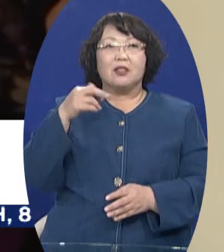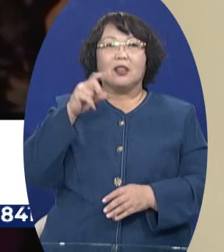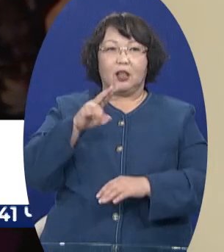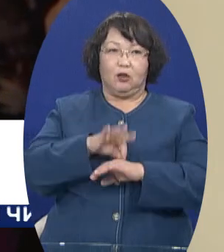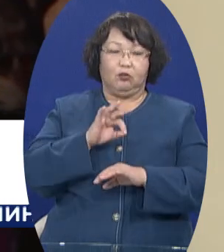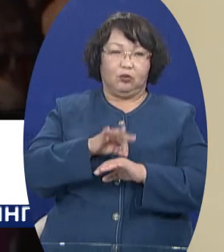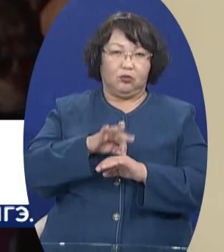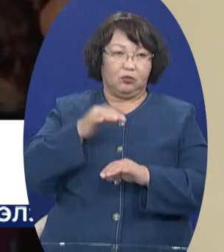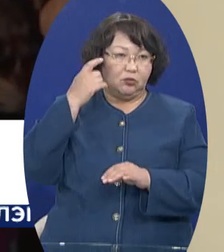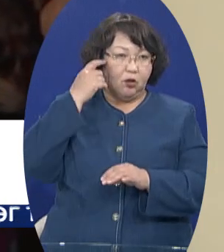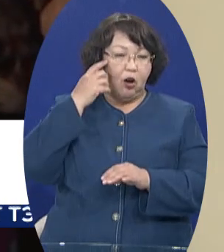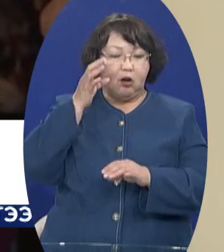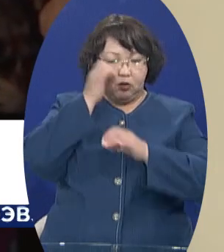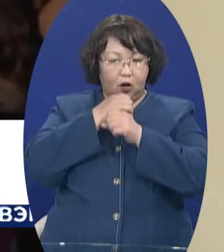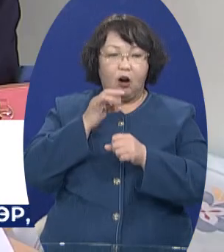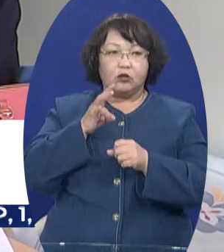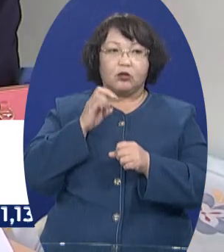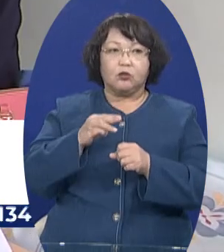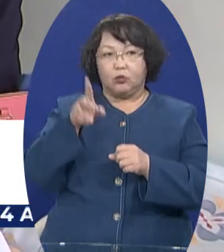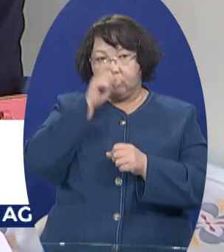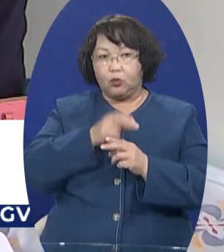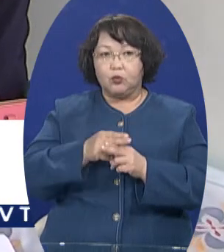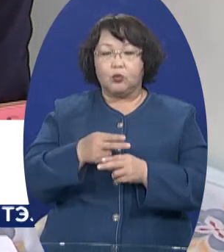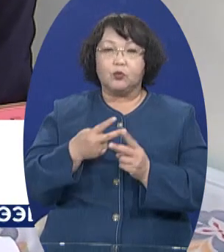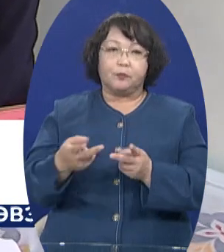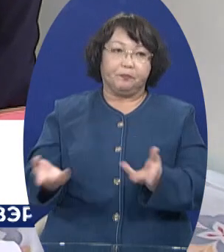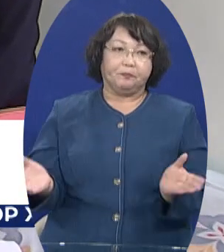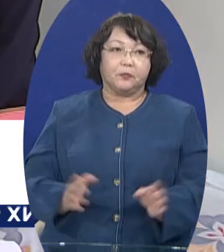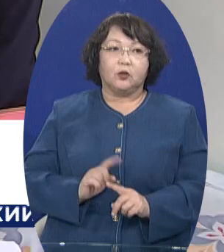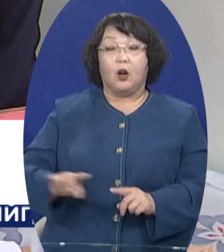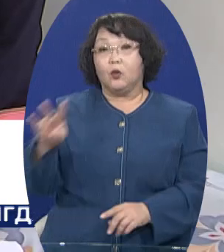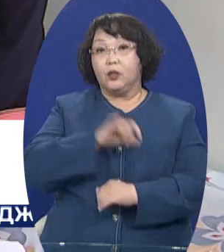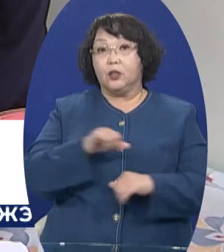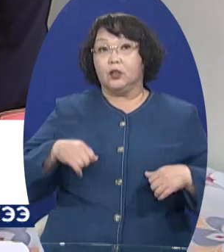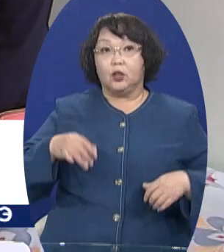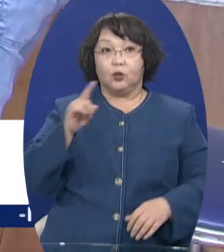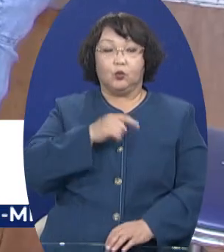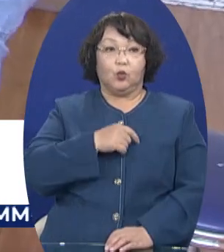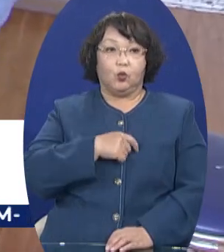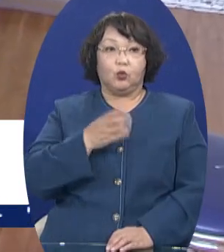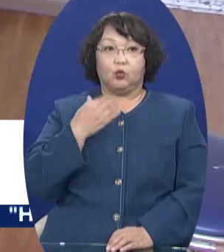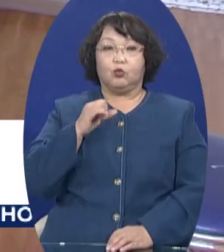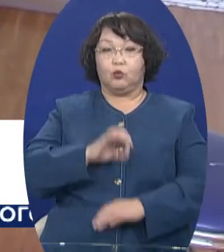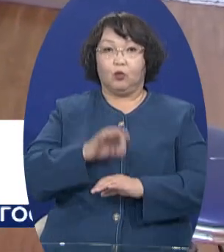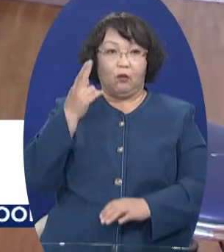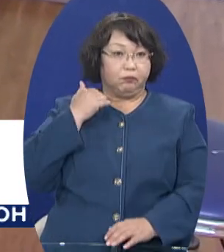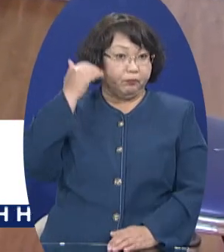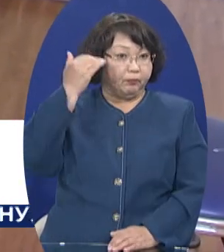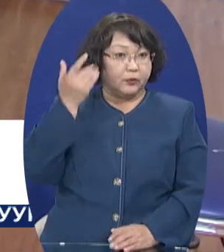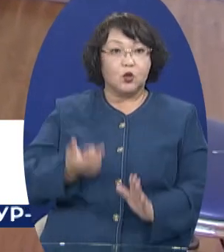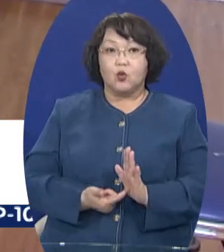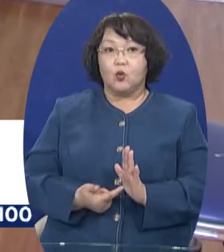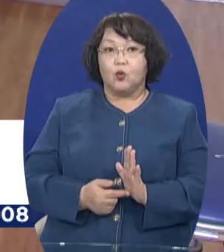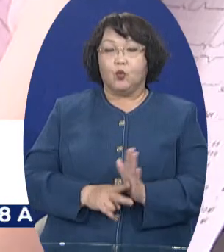онцлогдож тусламж үйлчилгээ үзүүлж ажиллаж байна. Орон нутгийн иргэдийн дунд зүрх судасны өвчин, цусны даралт ихсэлт бий болох хүчин зүйл